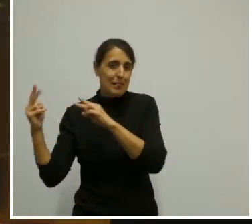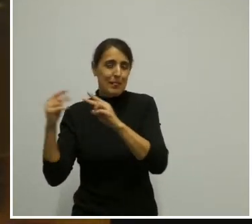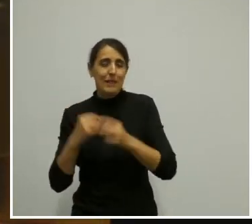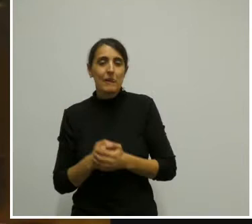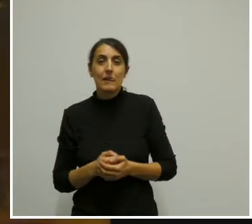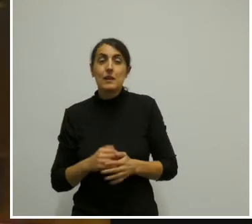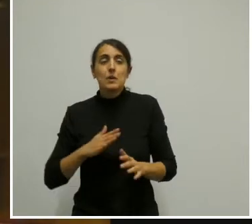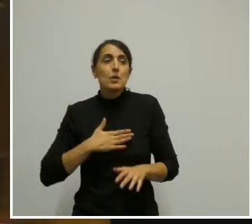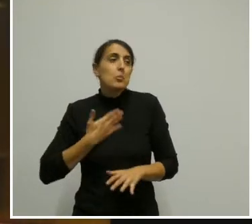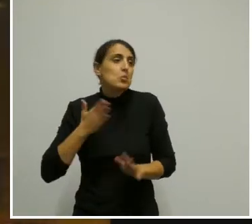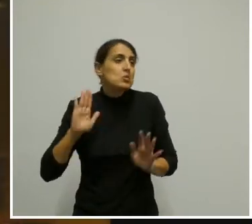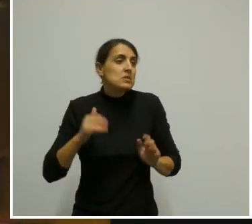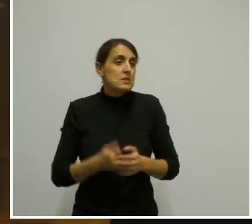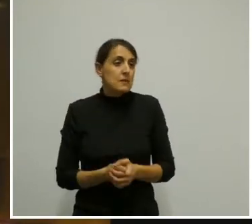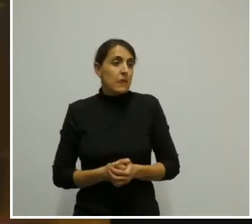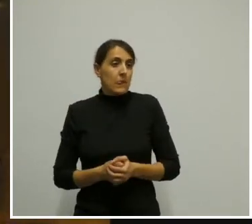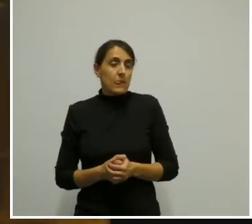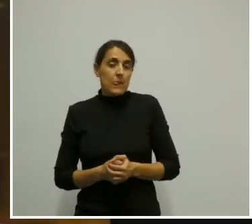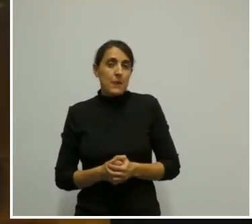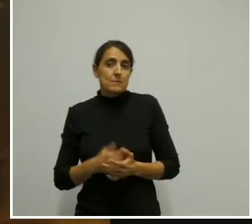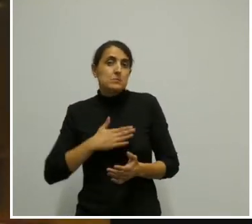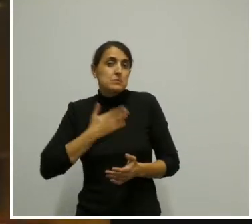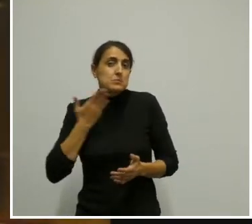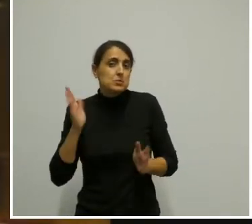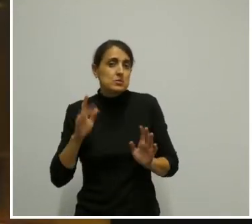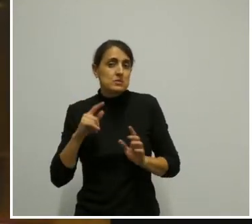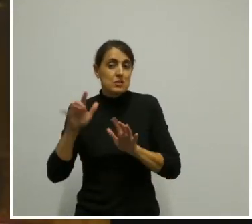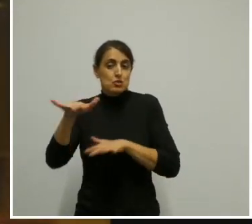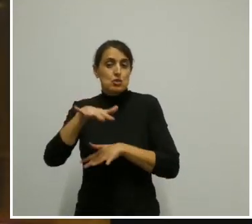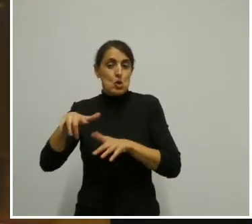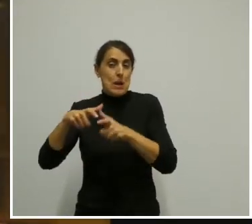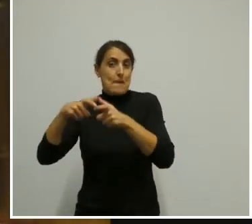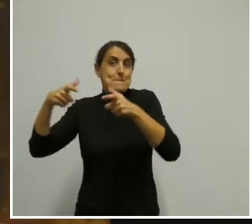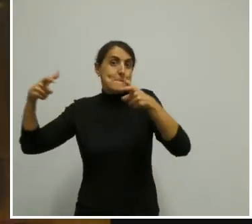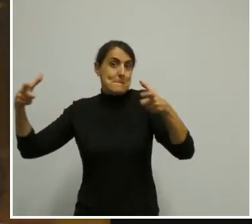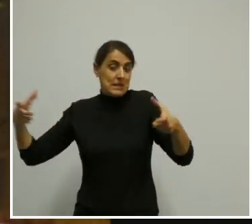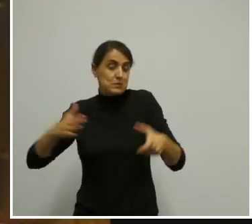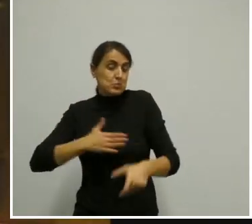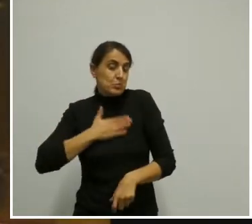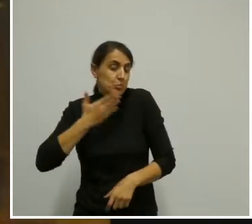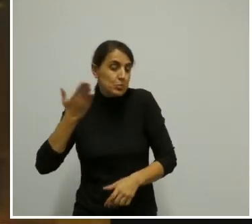Potser ha estat més en aquesta zona més gran, però es pot fer.